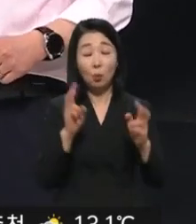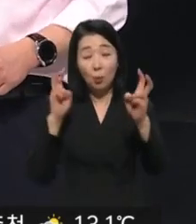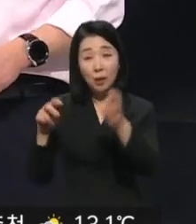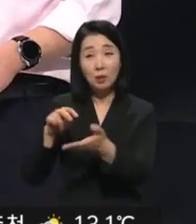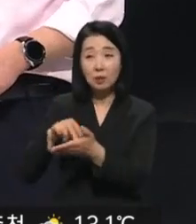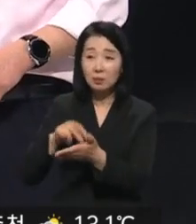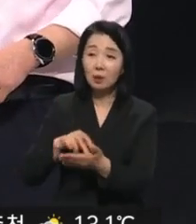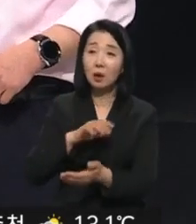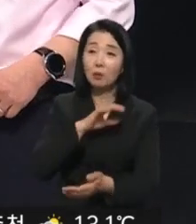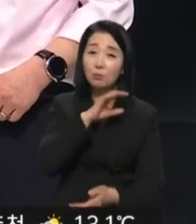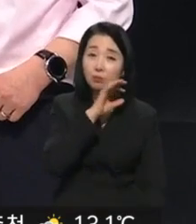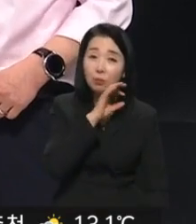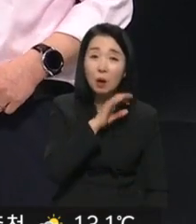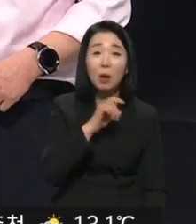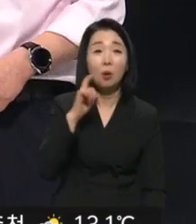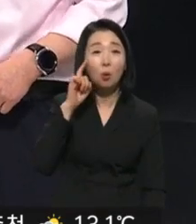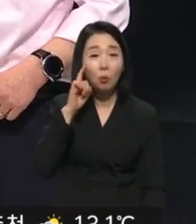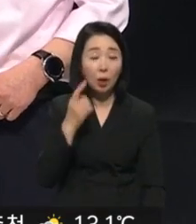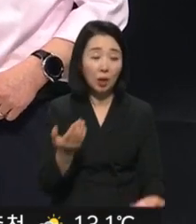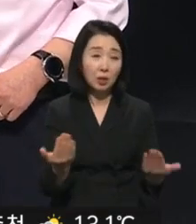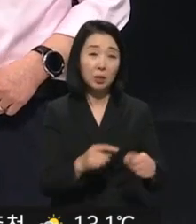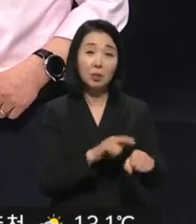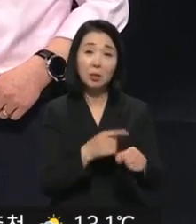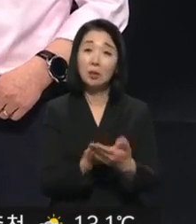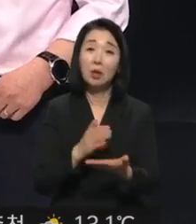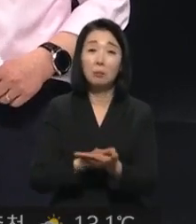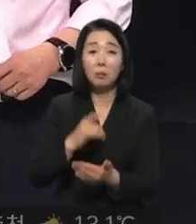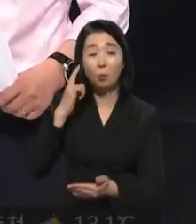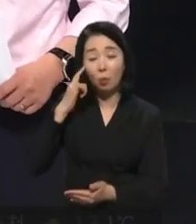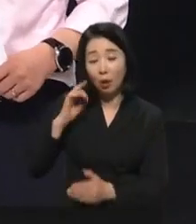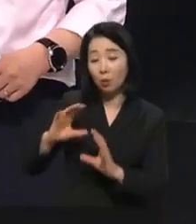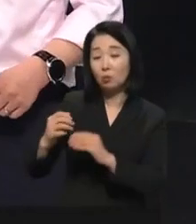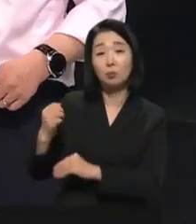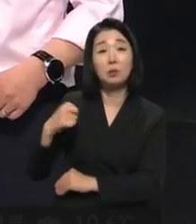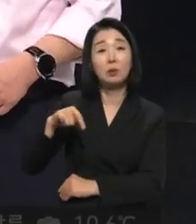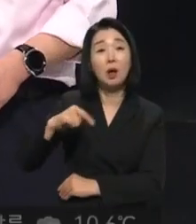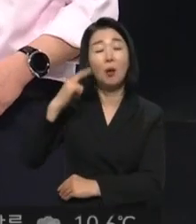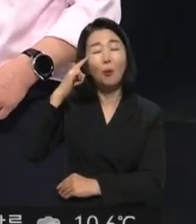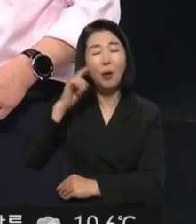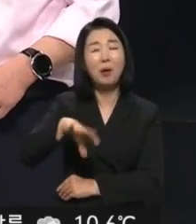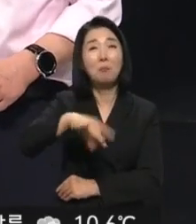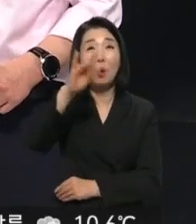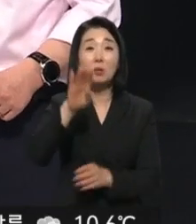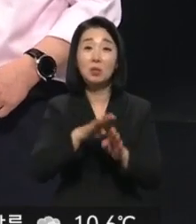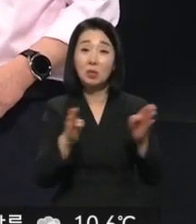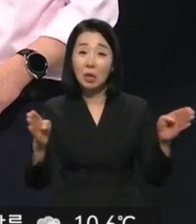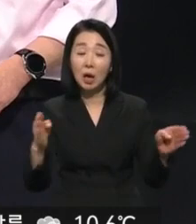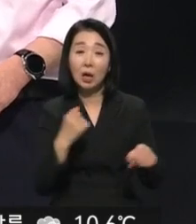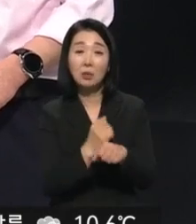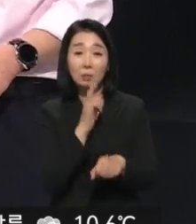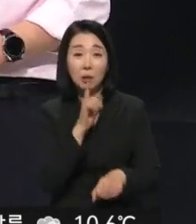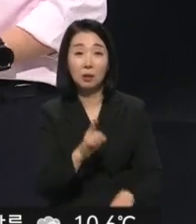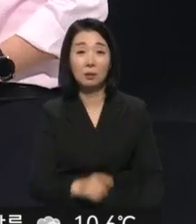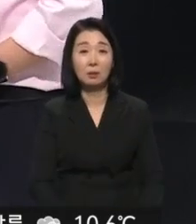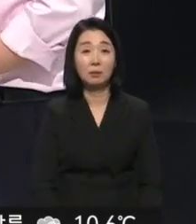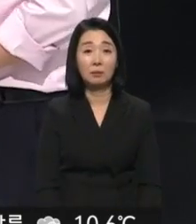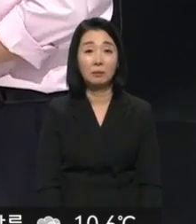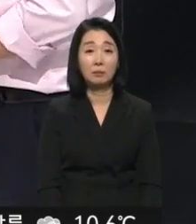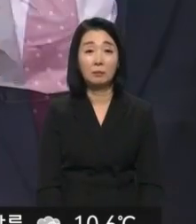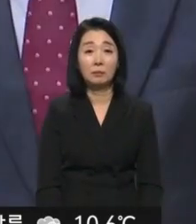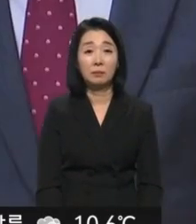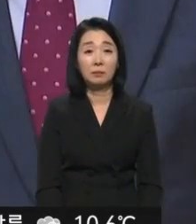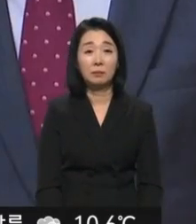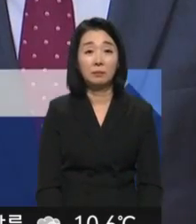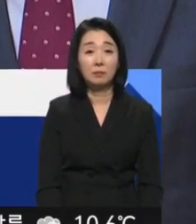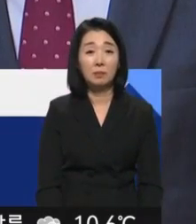불만인 근무시간 개편. 국민의힘에선 일단 개문발 찰나자는 의견도 나오고 있다고 하는데요.